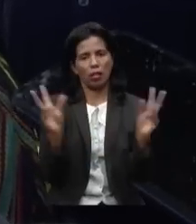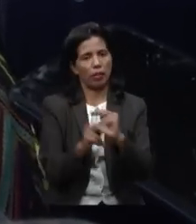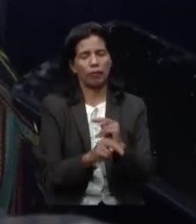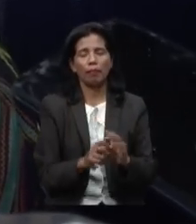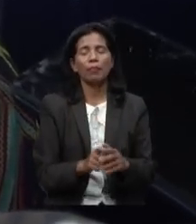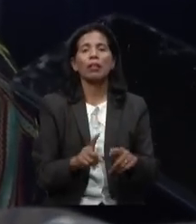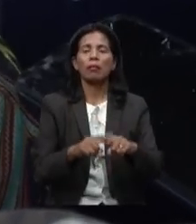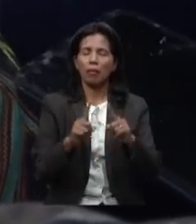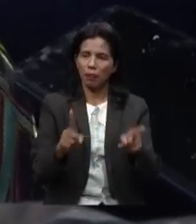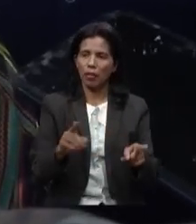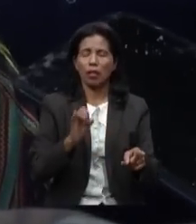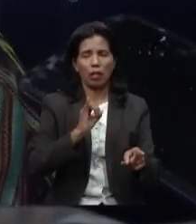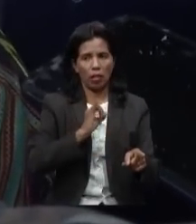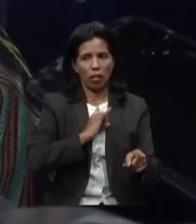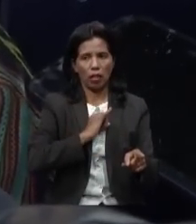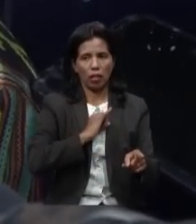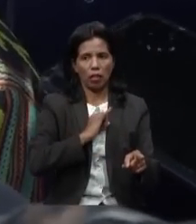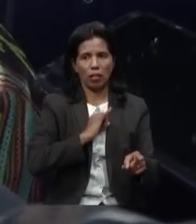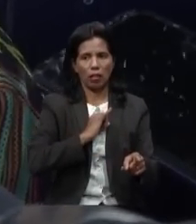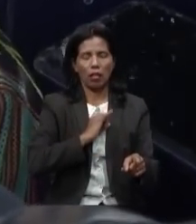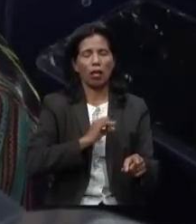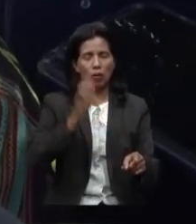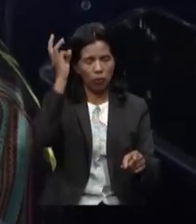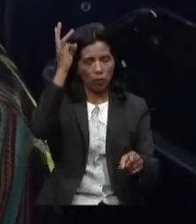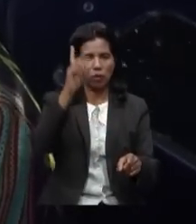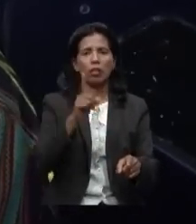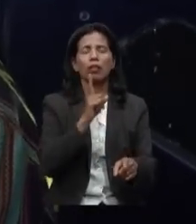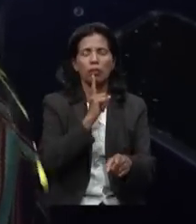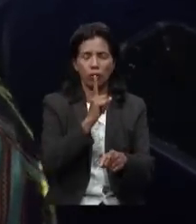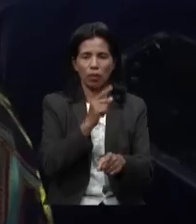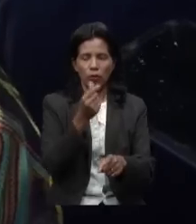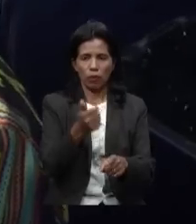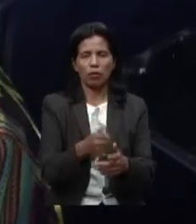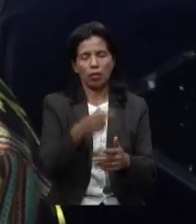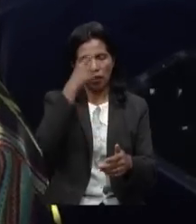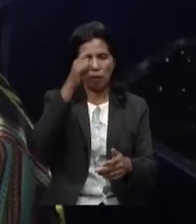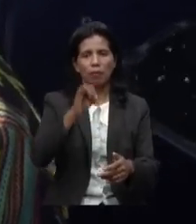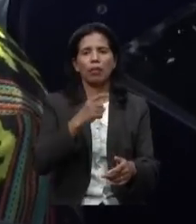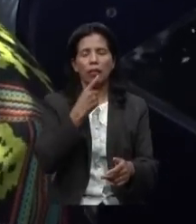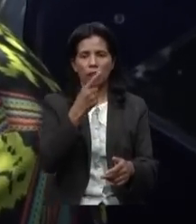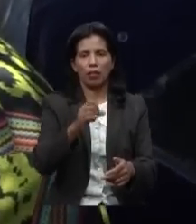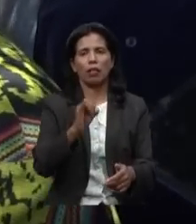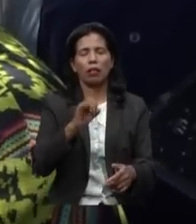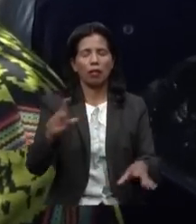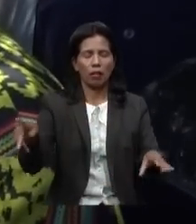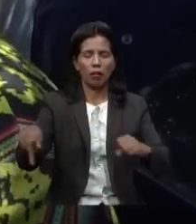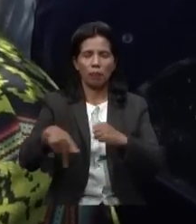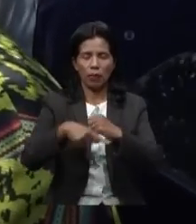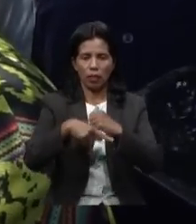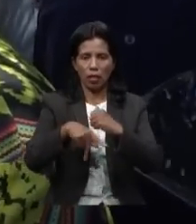vê how bahau how duvida o itu an tamba dia fali kata partido dari